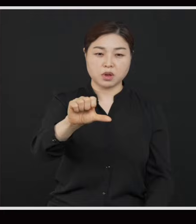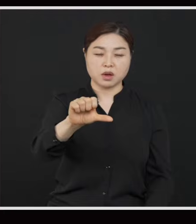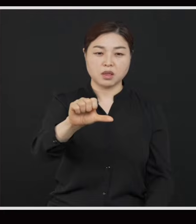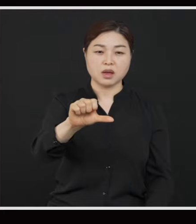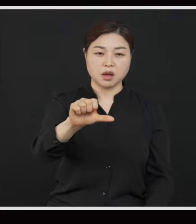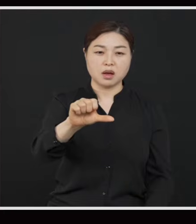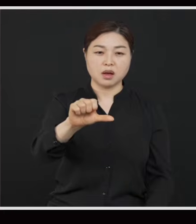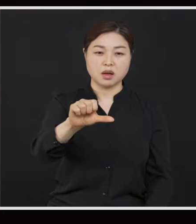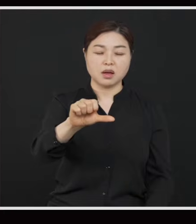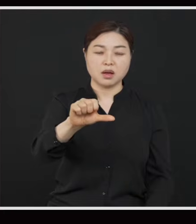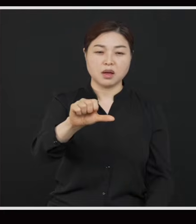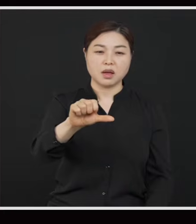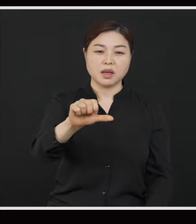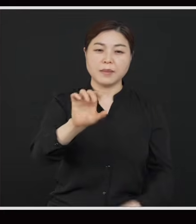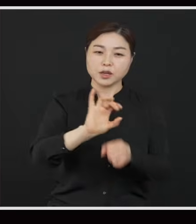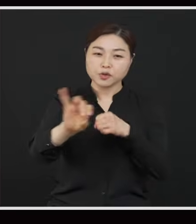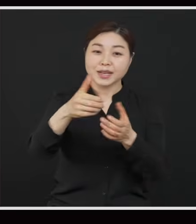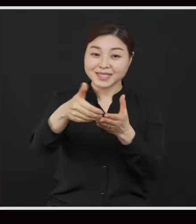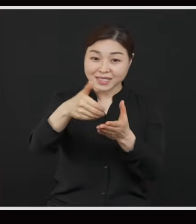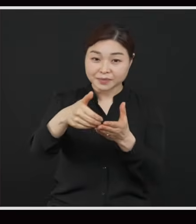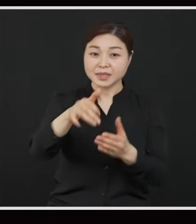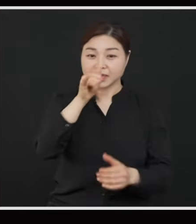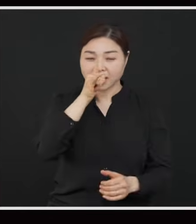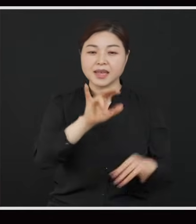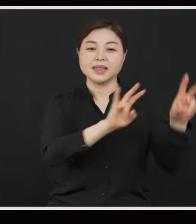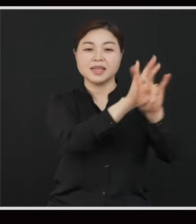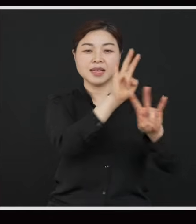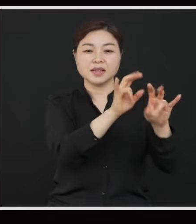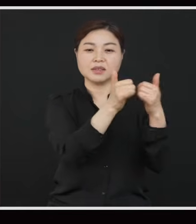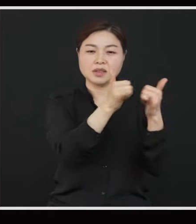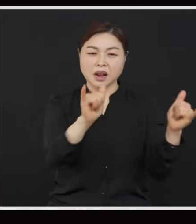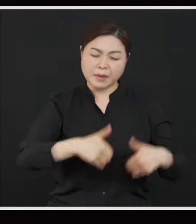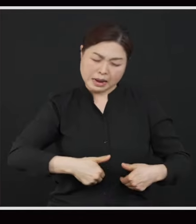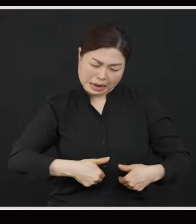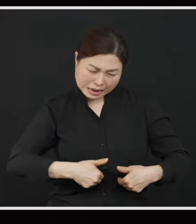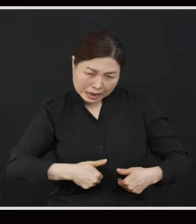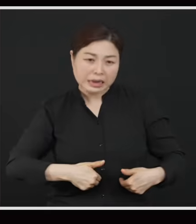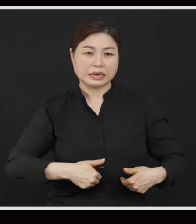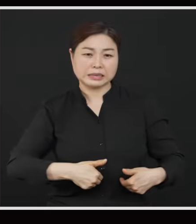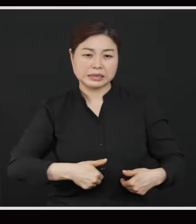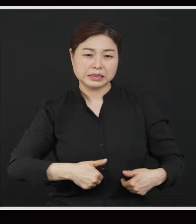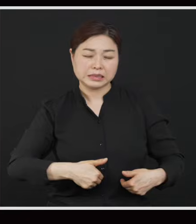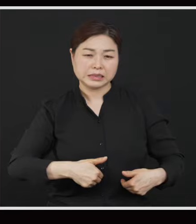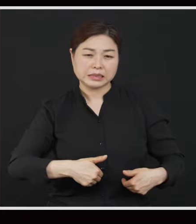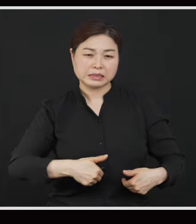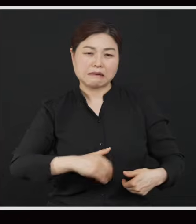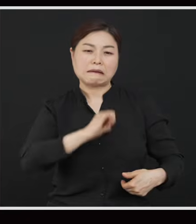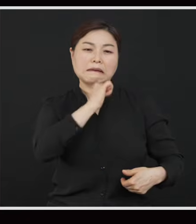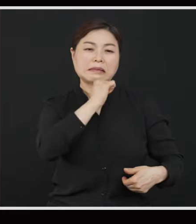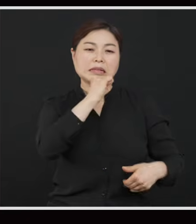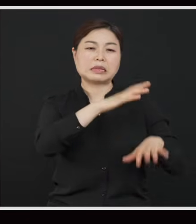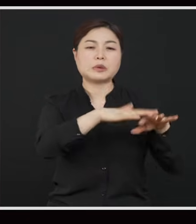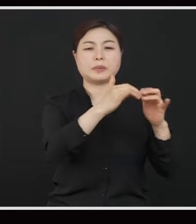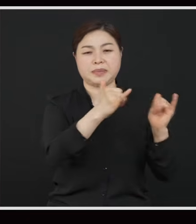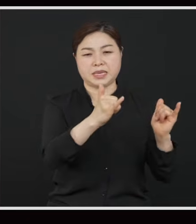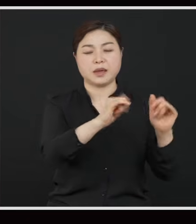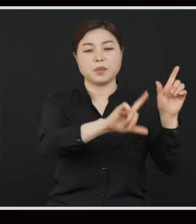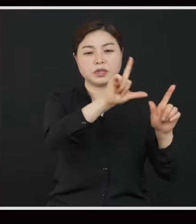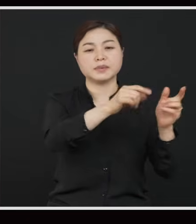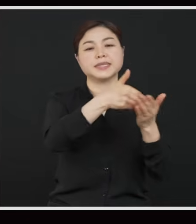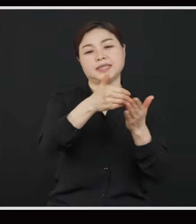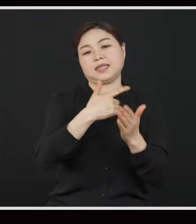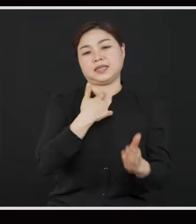1885년 100년 있다가 그린 그림인데, 네덜란드 사람들 쫄쫄 굶는 네덜란드의 가난한